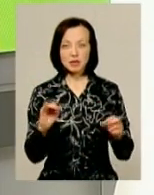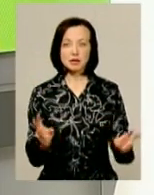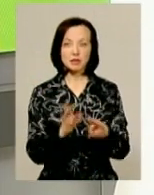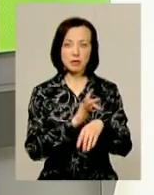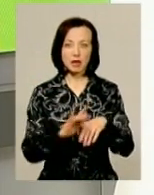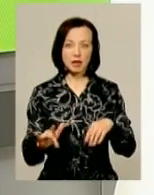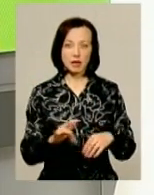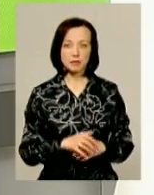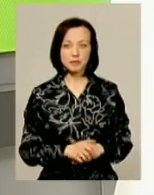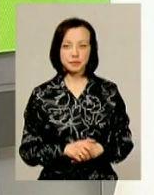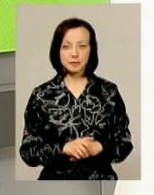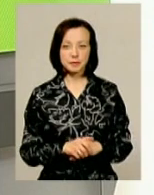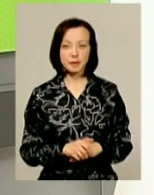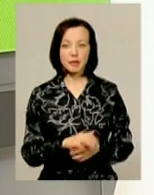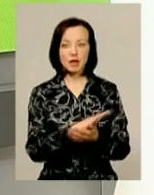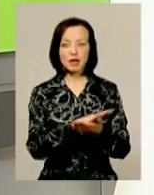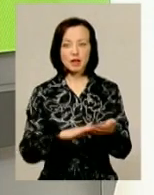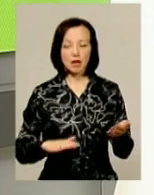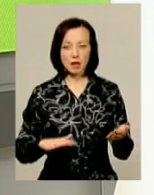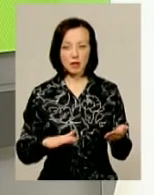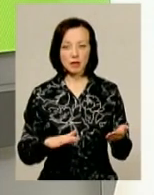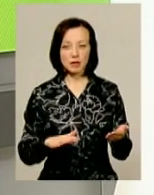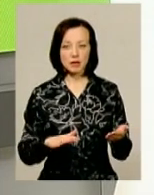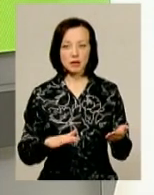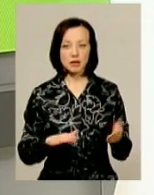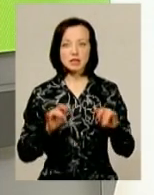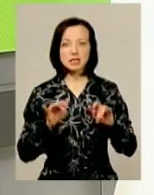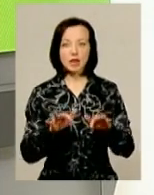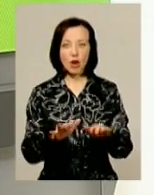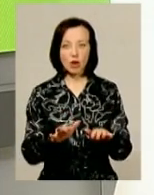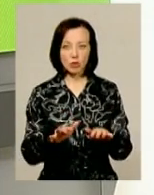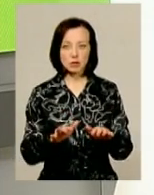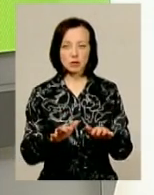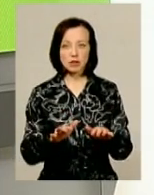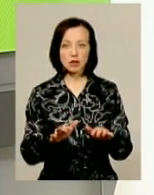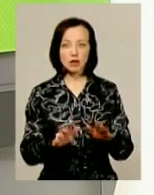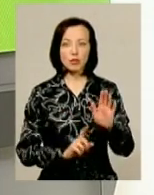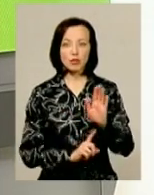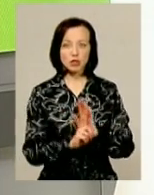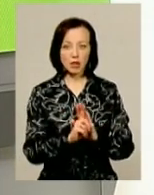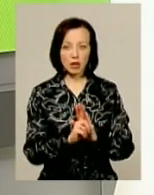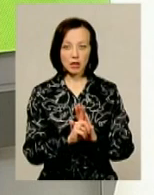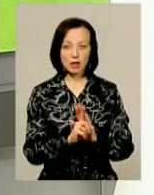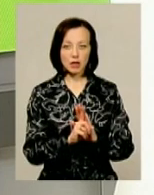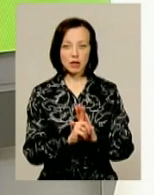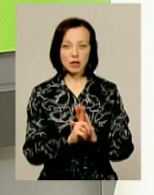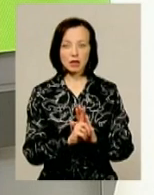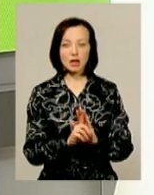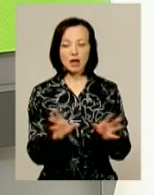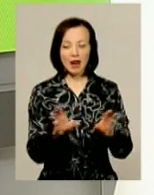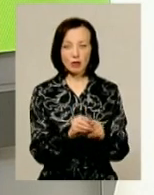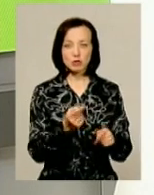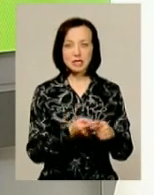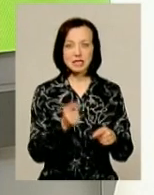спалили на худобомогильнику. Далі заходи ми почали, ми паралельно із